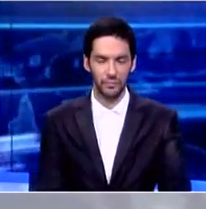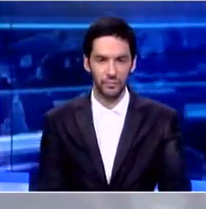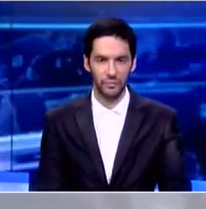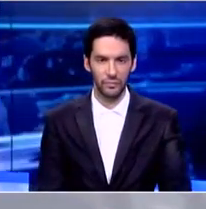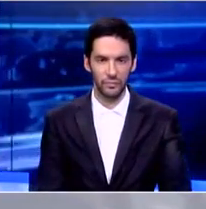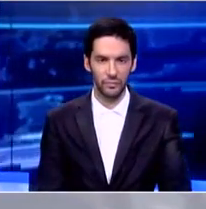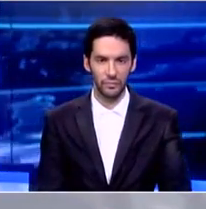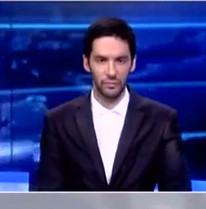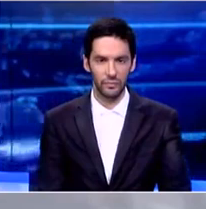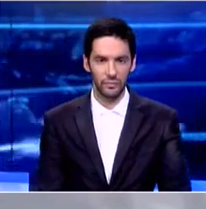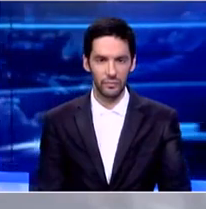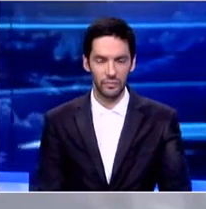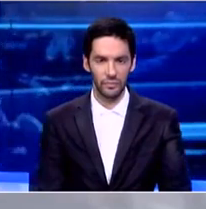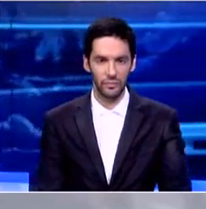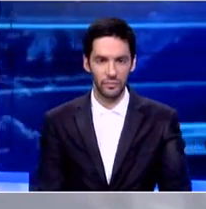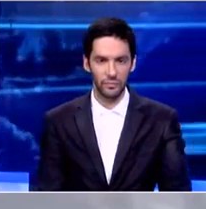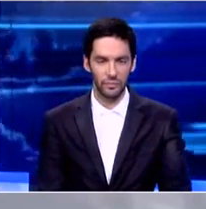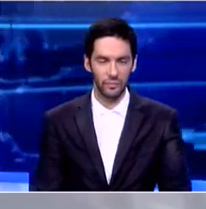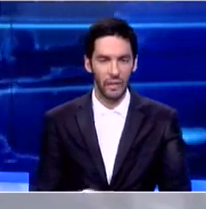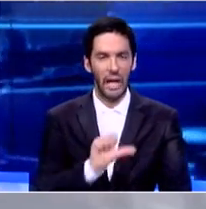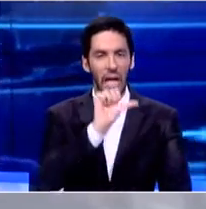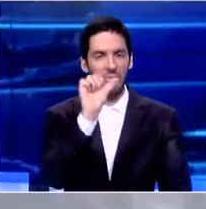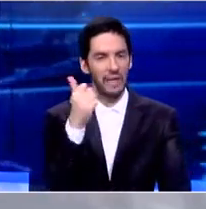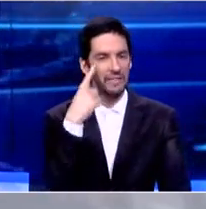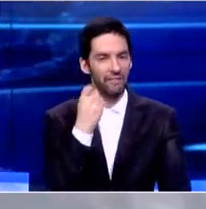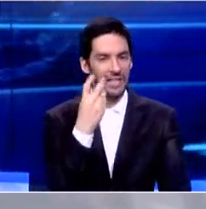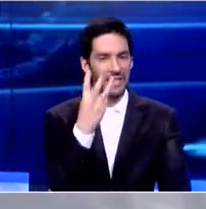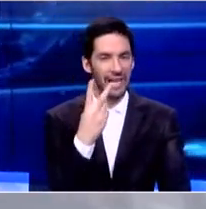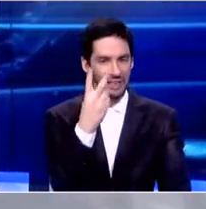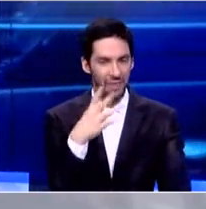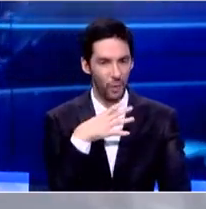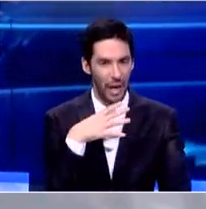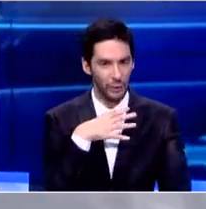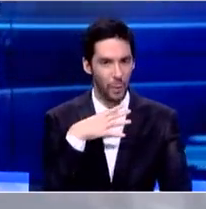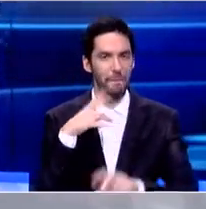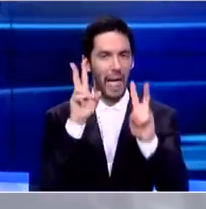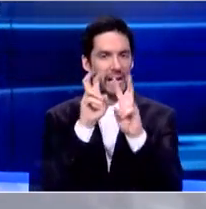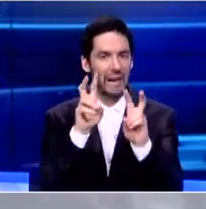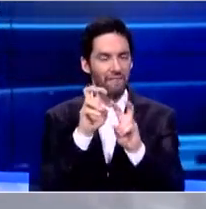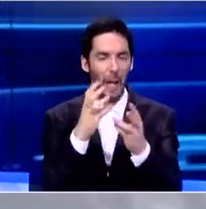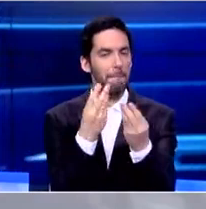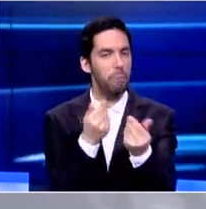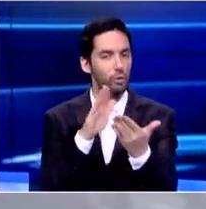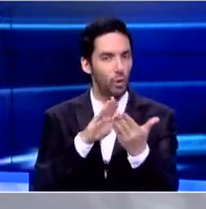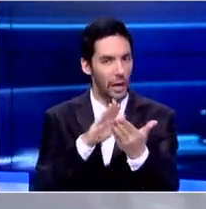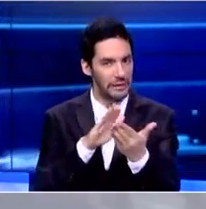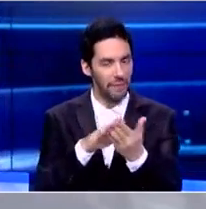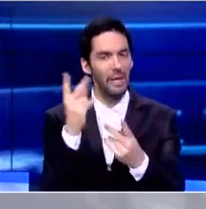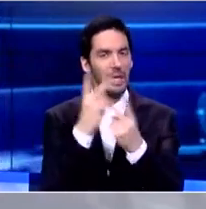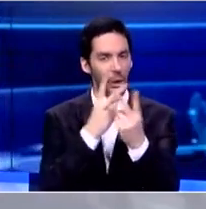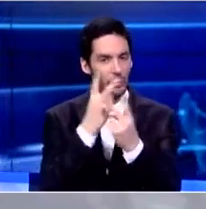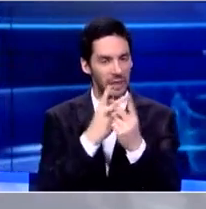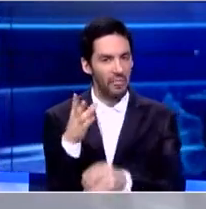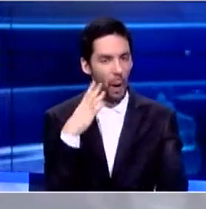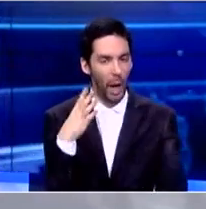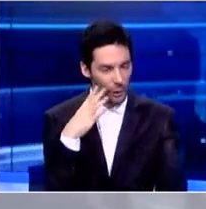τα 32 αριστατικά που δηλώθηκαν χθες και το ιστορικό τους διερευνάται, για τα 22 βρέθηκε σύνδεση με